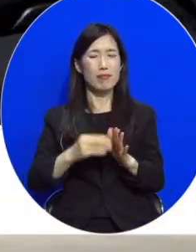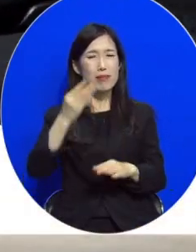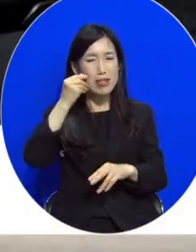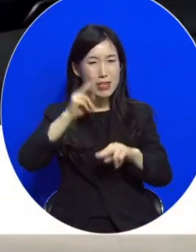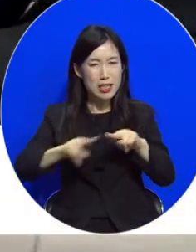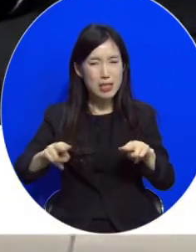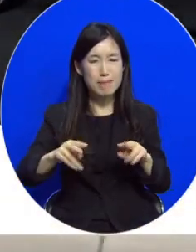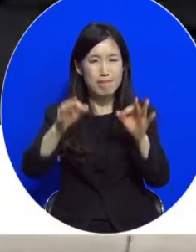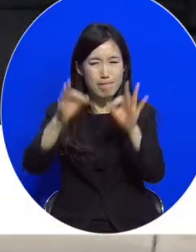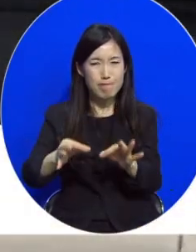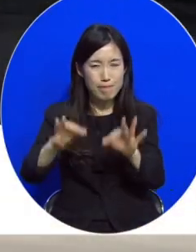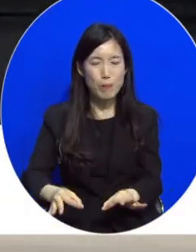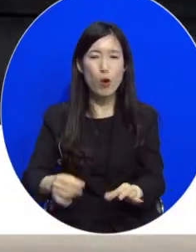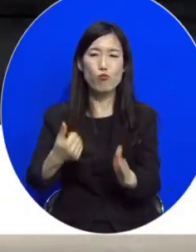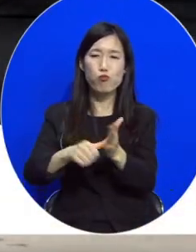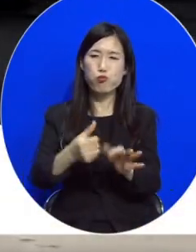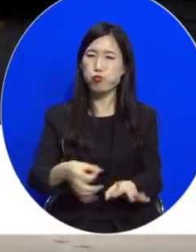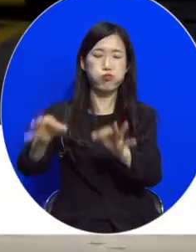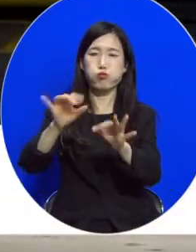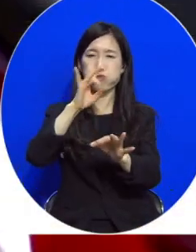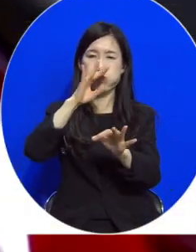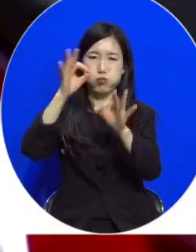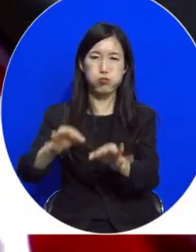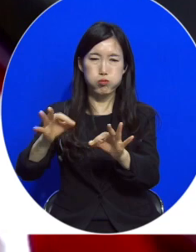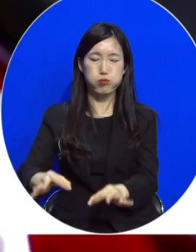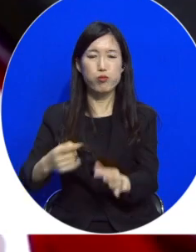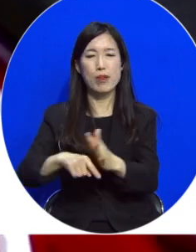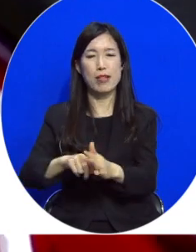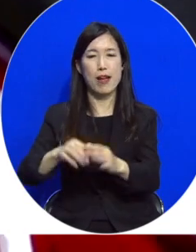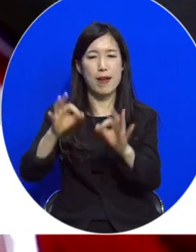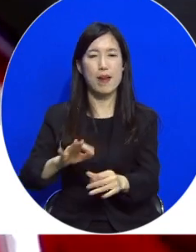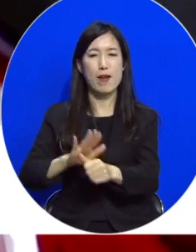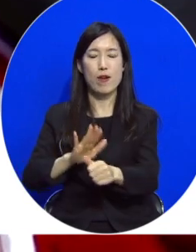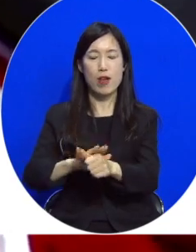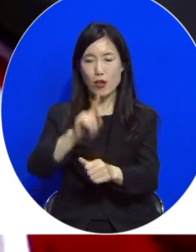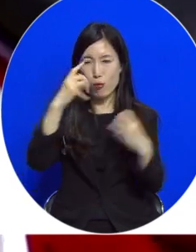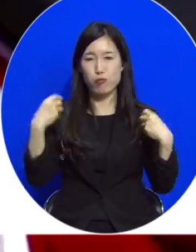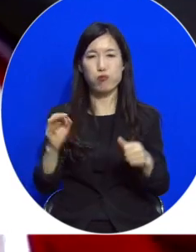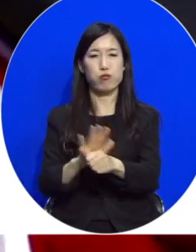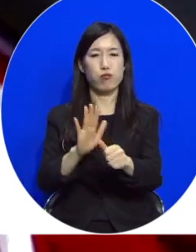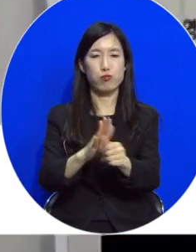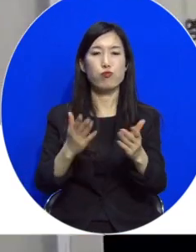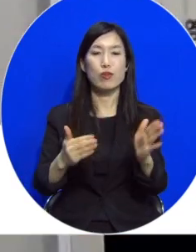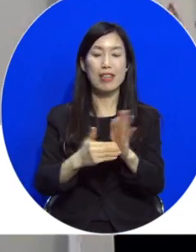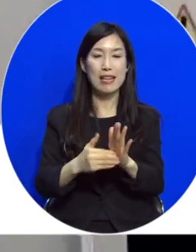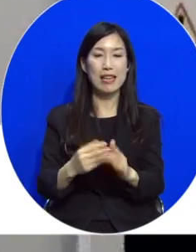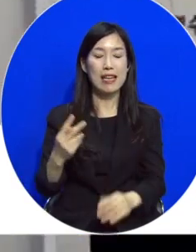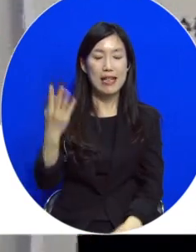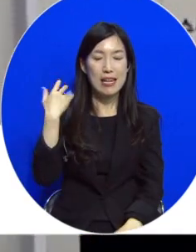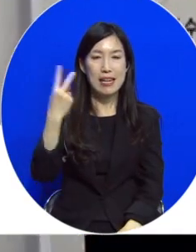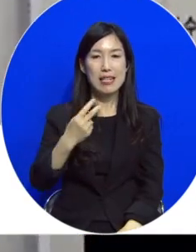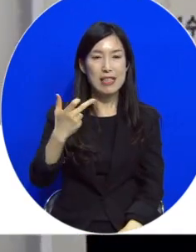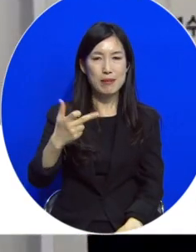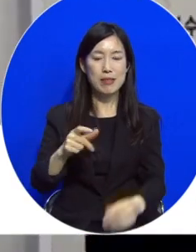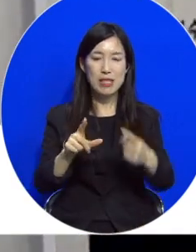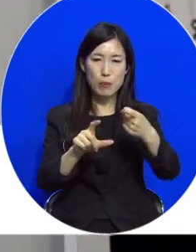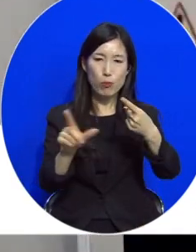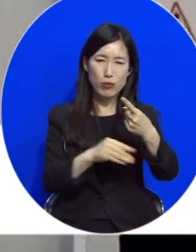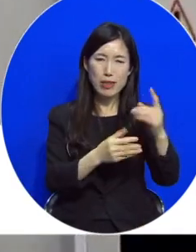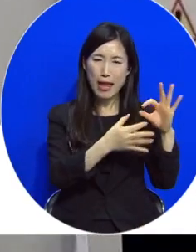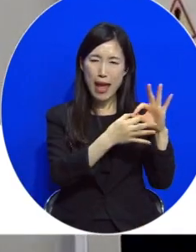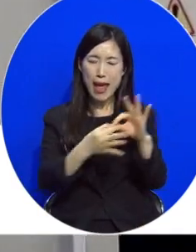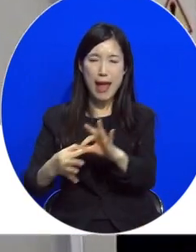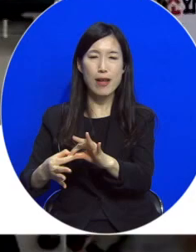완화와 물가안정 등의 목적으로 이류세 인하조치를 시행해 왔습니다 2021년 11월 처음 시행된 이후 계속 연장되었는데